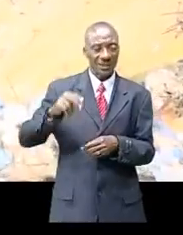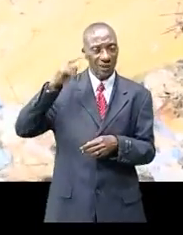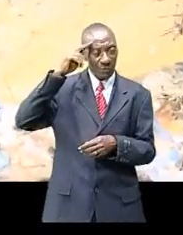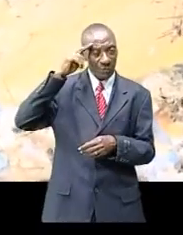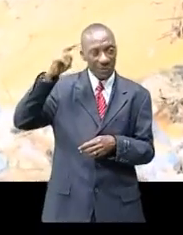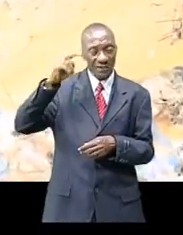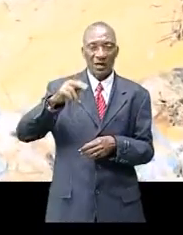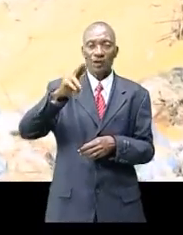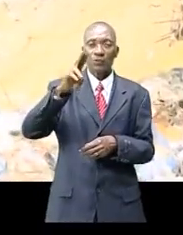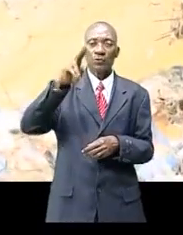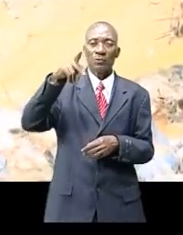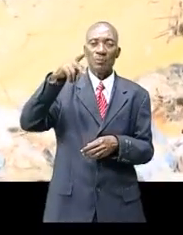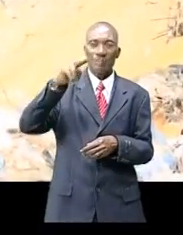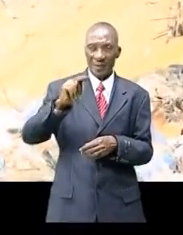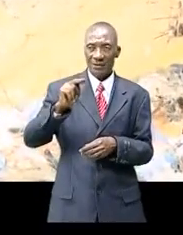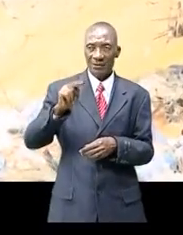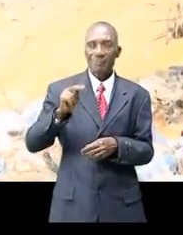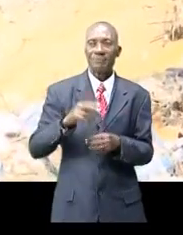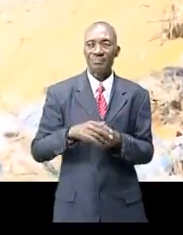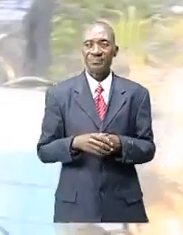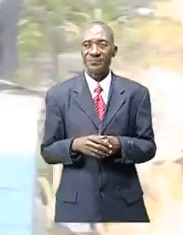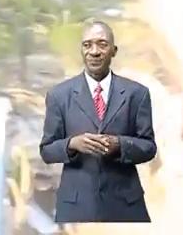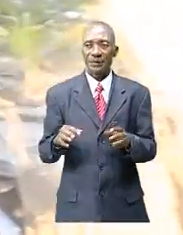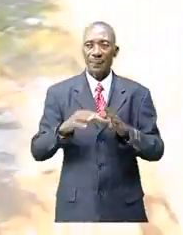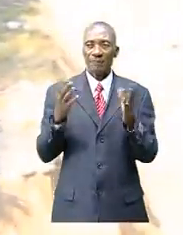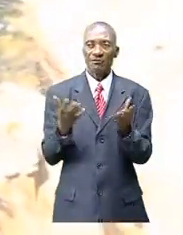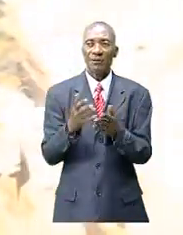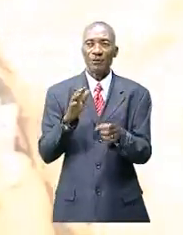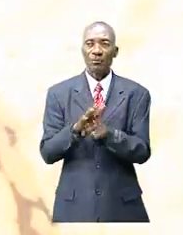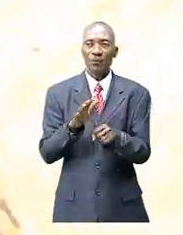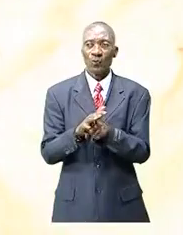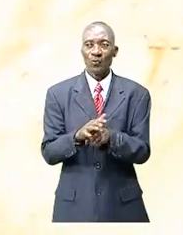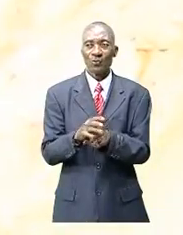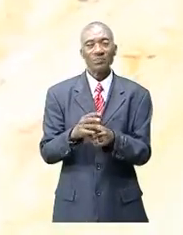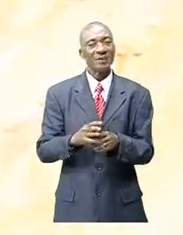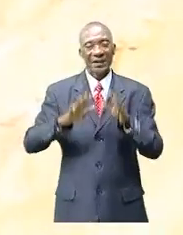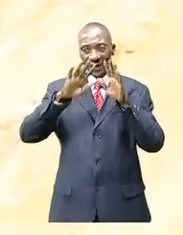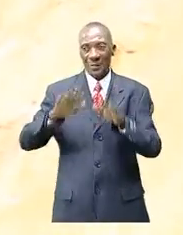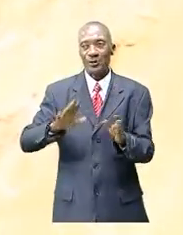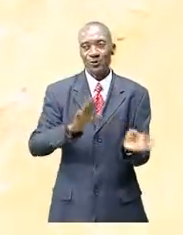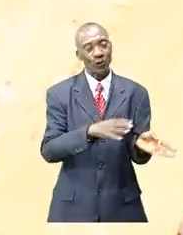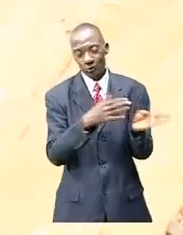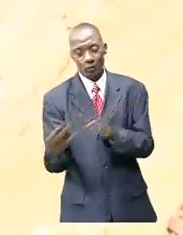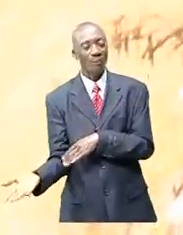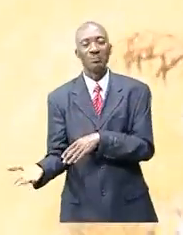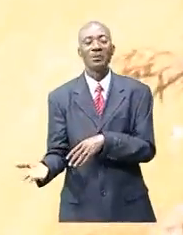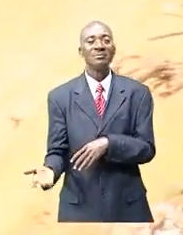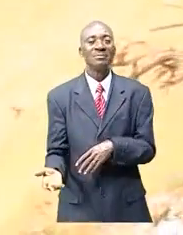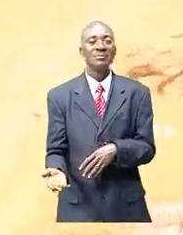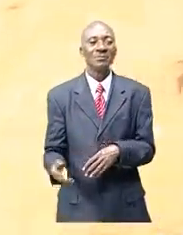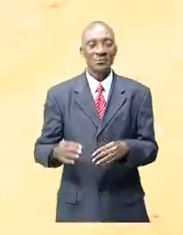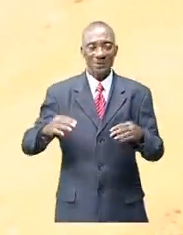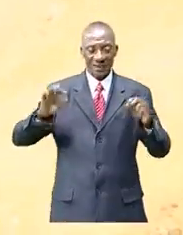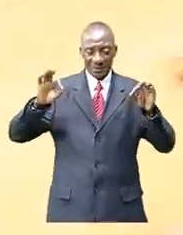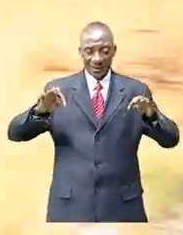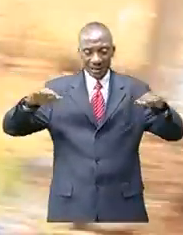commune d'Engalima. Ici, des familles entières ont vu leur maison être emportée par cette calamité naturelle qui, depuis un